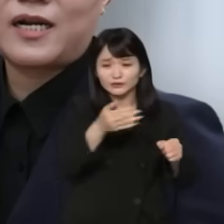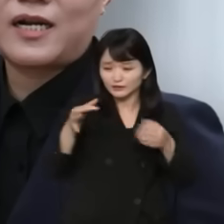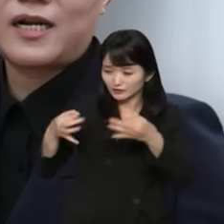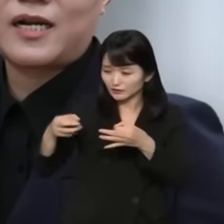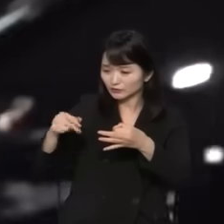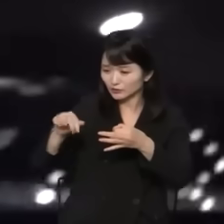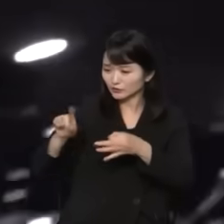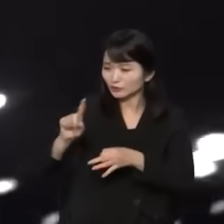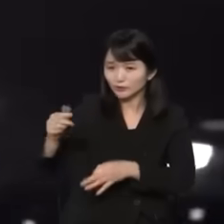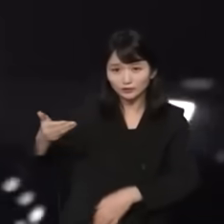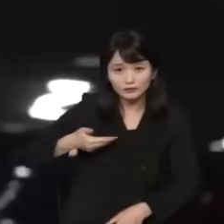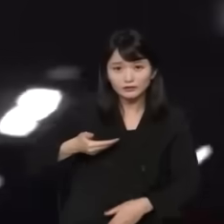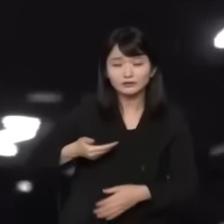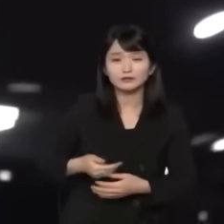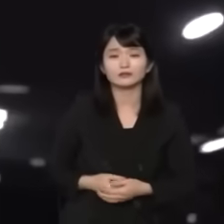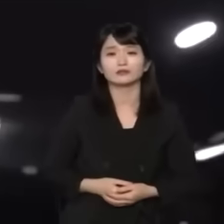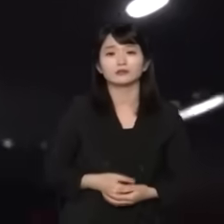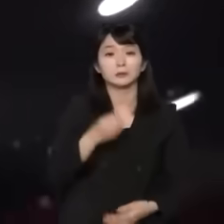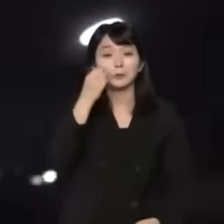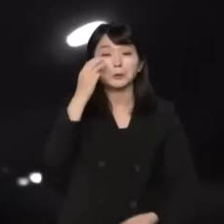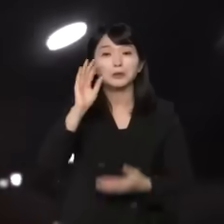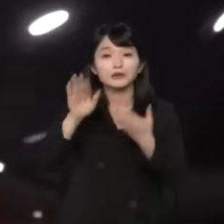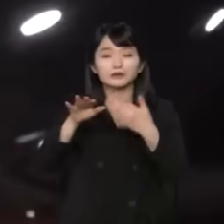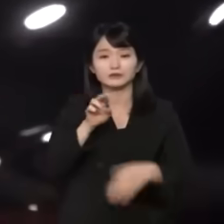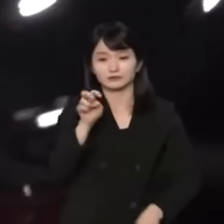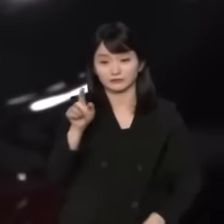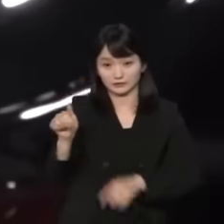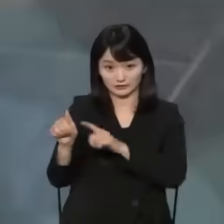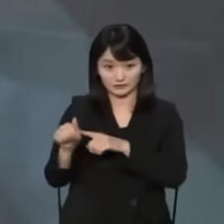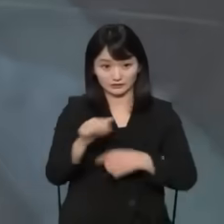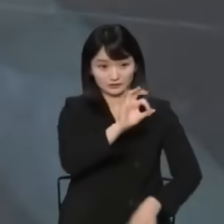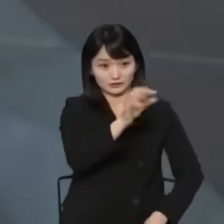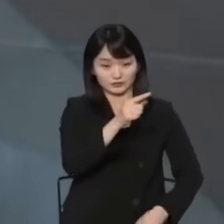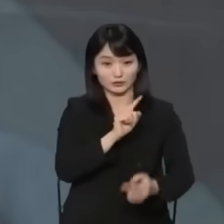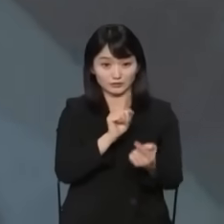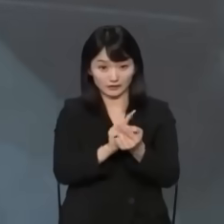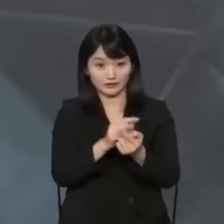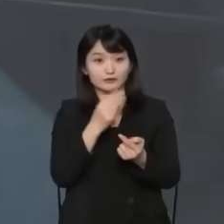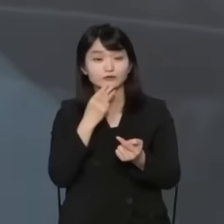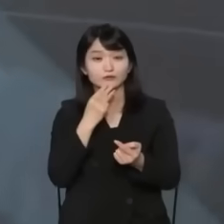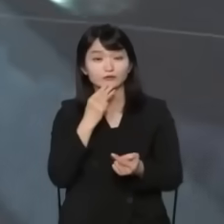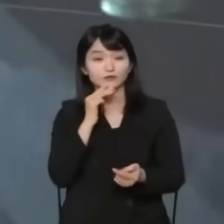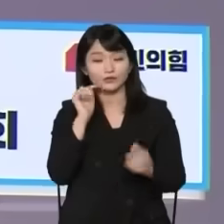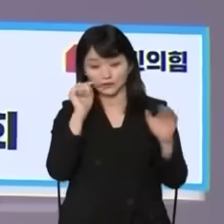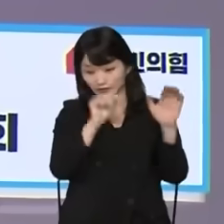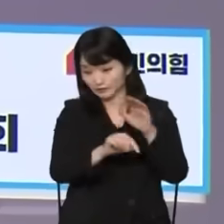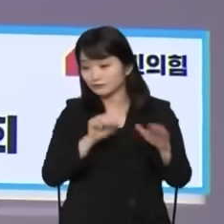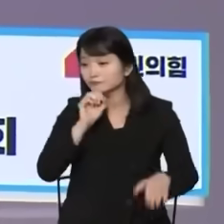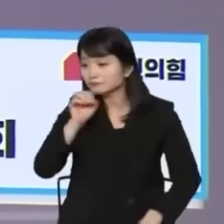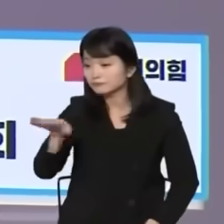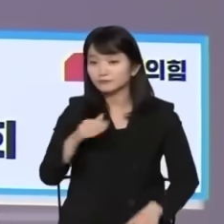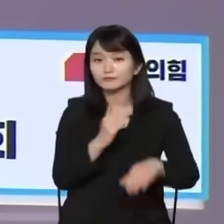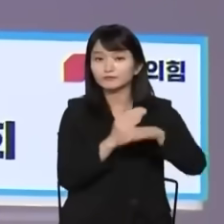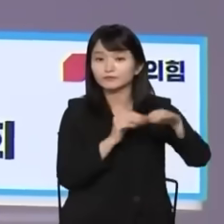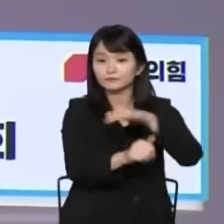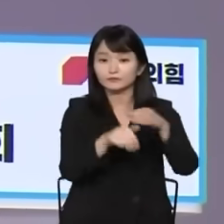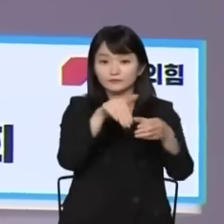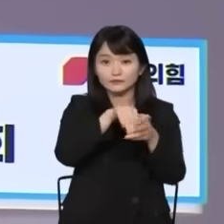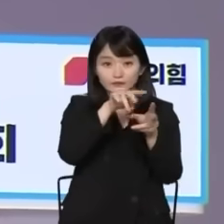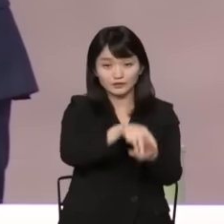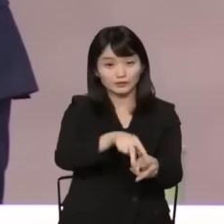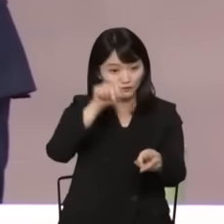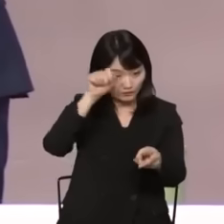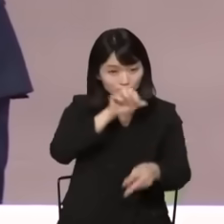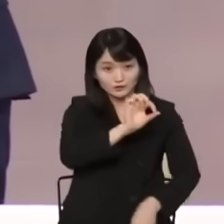아니야. 석 달 뒤 명 씨는 안 의원을 만나러 서울에 간다고 말하기도 합니다. 당대표 선거에 출마한 안